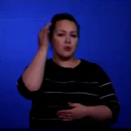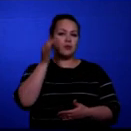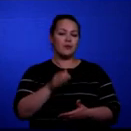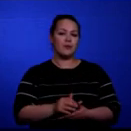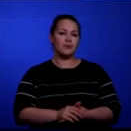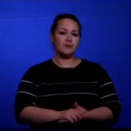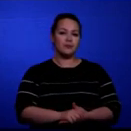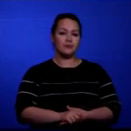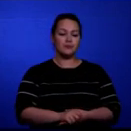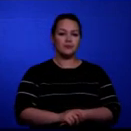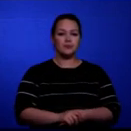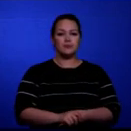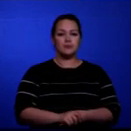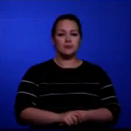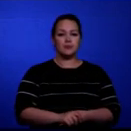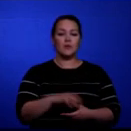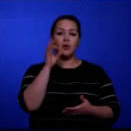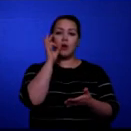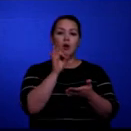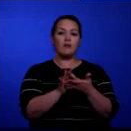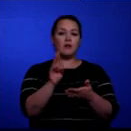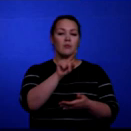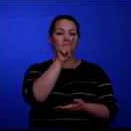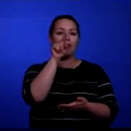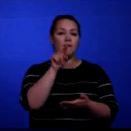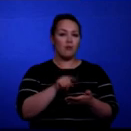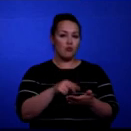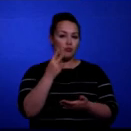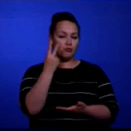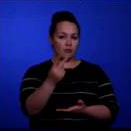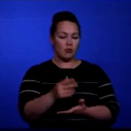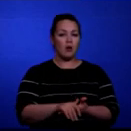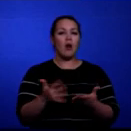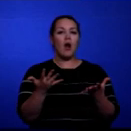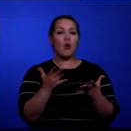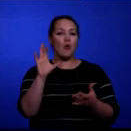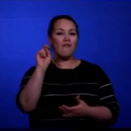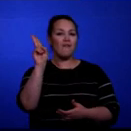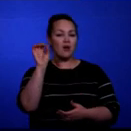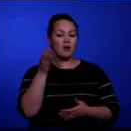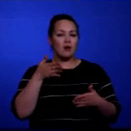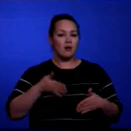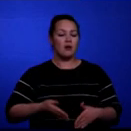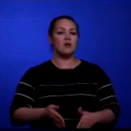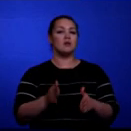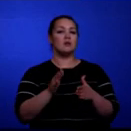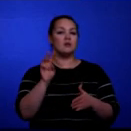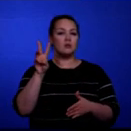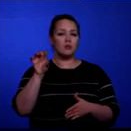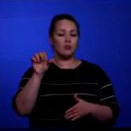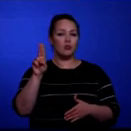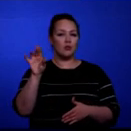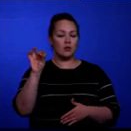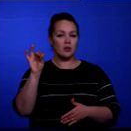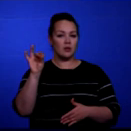ну а теперь давайте ответим на второй вопрос в каком веке родился муки me и